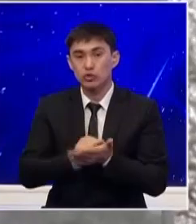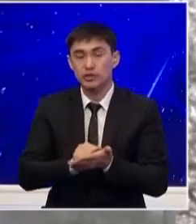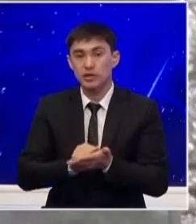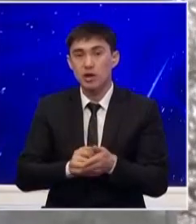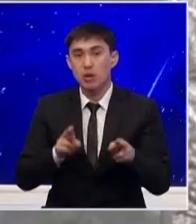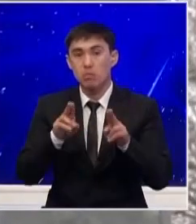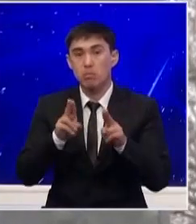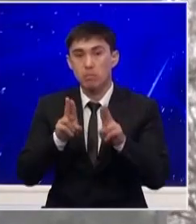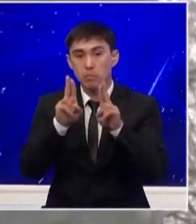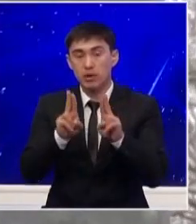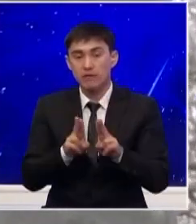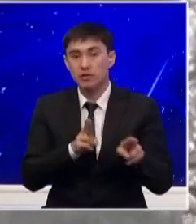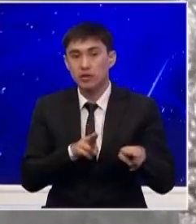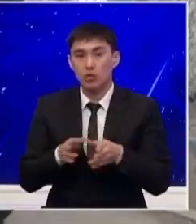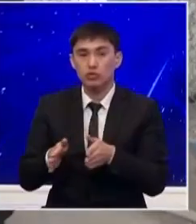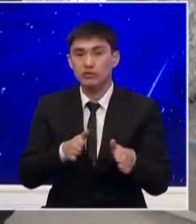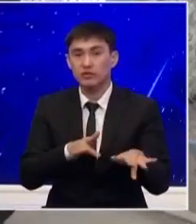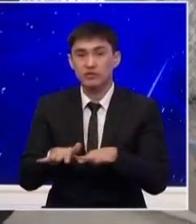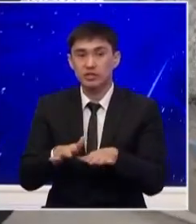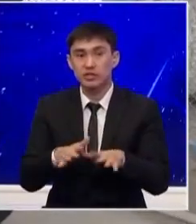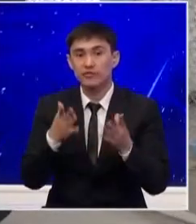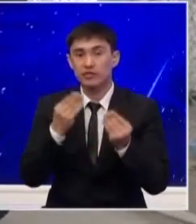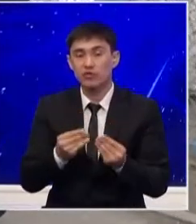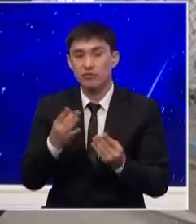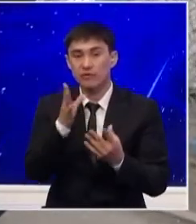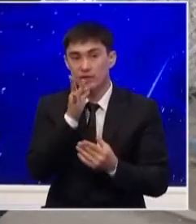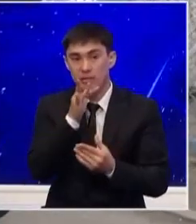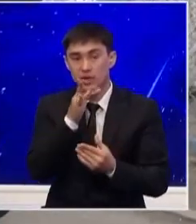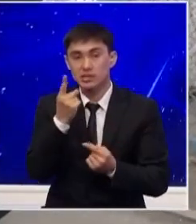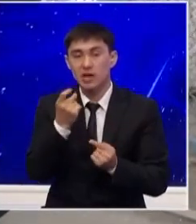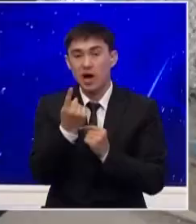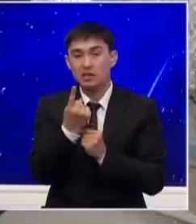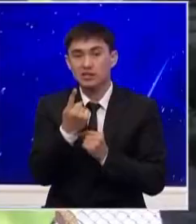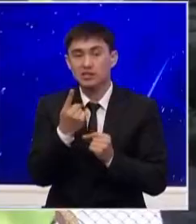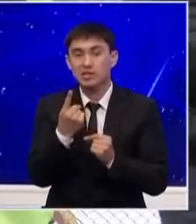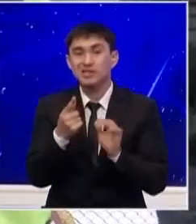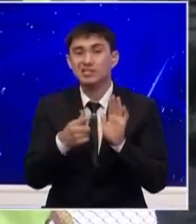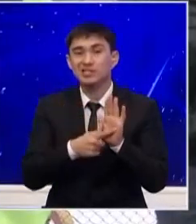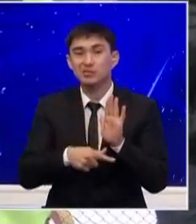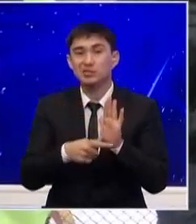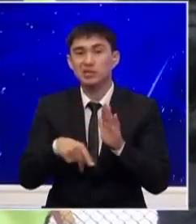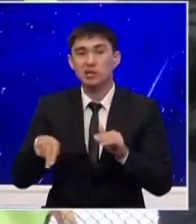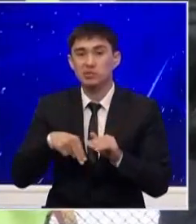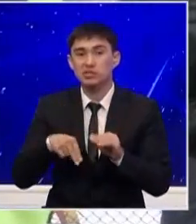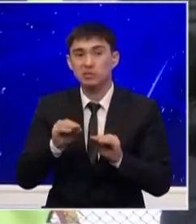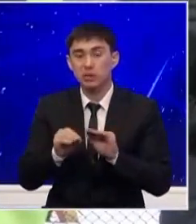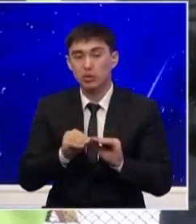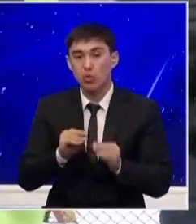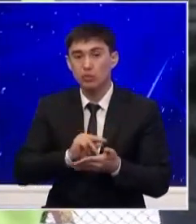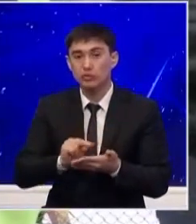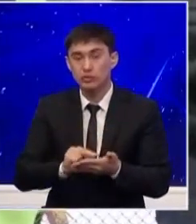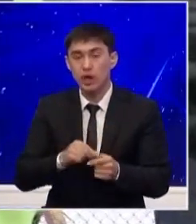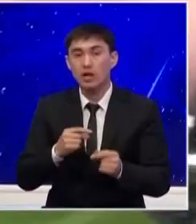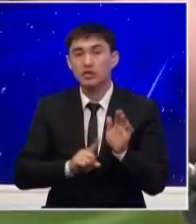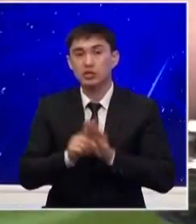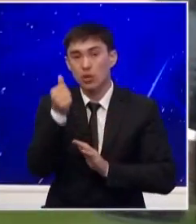правил дорожного движения водители допускают в дневное время. Порой за день составляется около 70 административных протоколов. А с